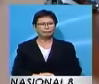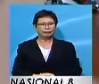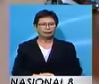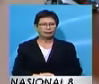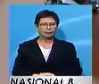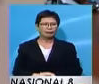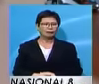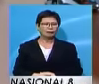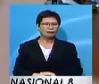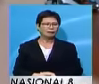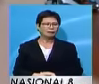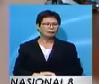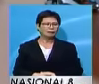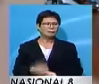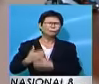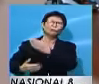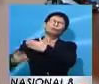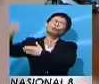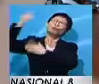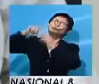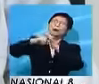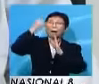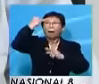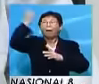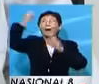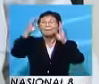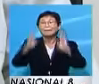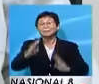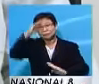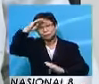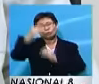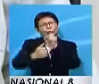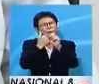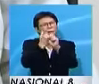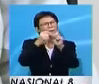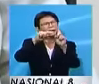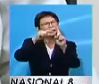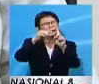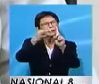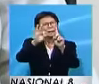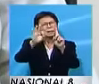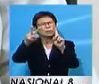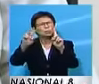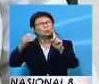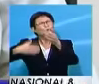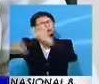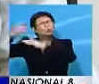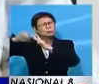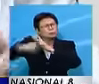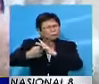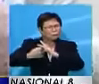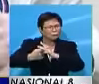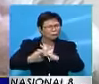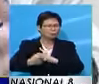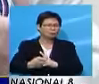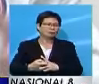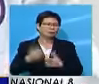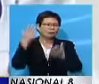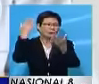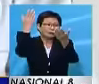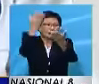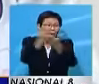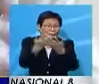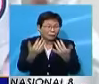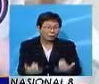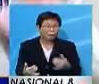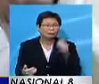It was started, or rather, the first idea of this bangsa Johor was 1920. Bukan baru, it's not modern. Hanya sekarang kita gunakan